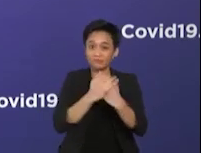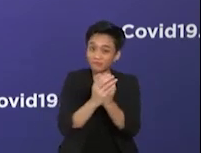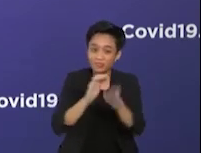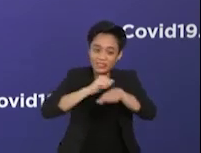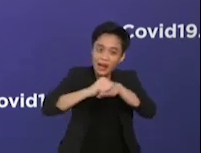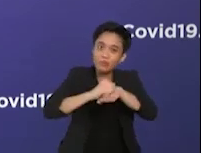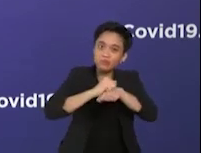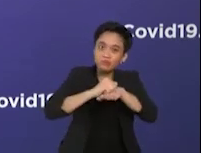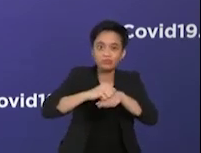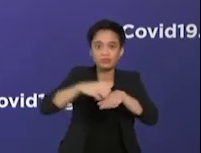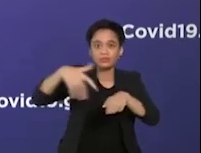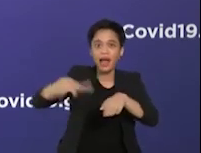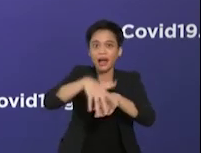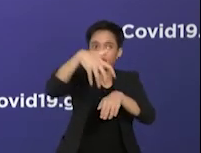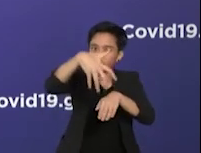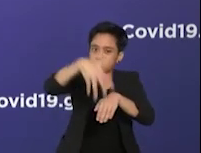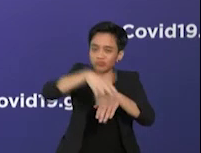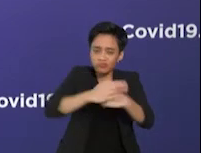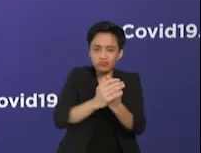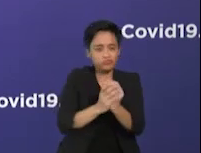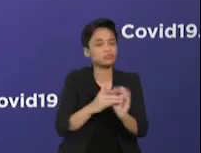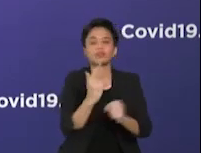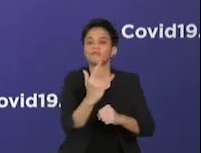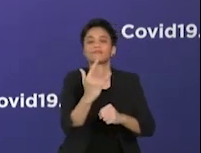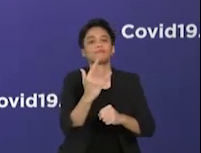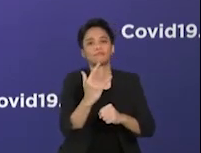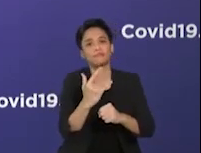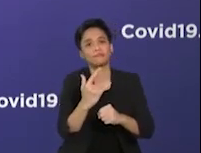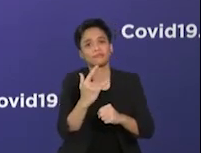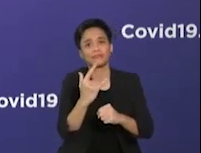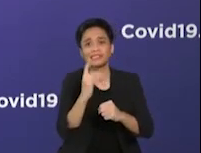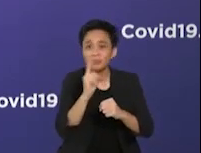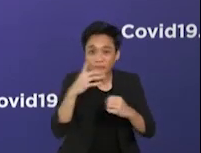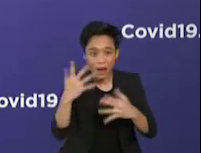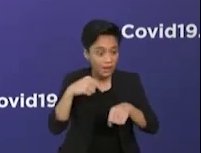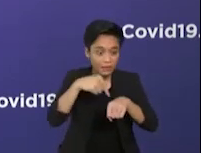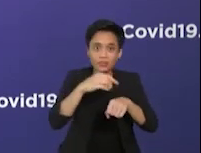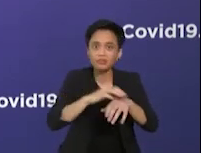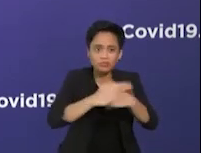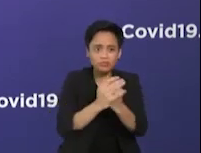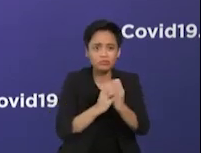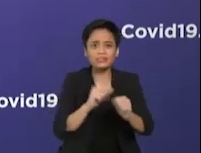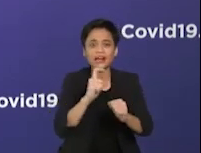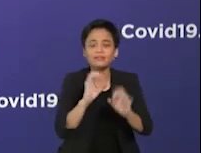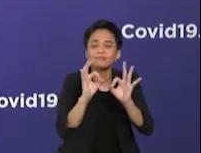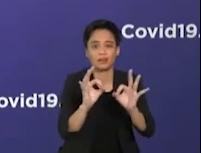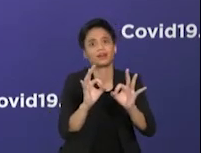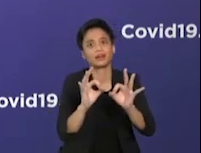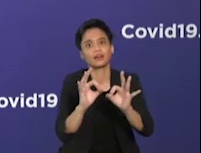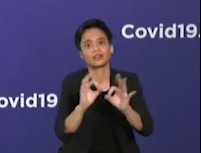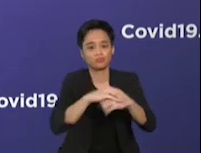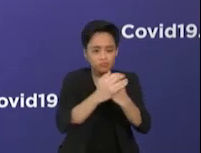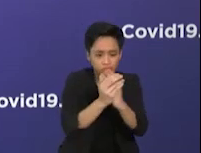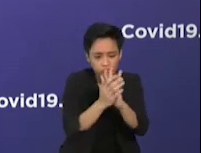menggunakan sabun dan air yang mengalir karena cara inilah cara yang paling rasional untuk